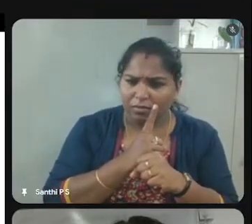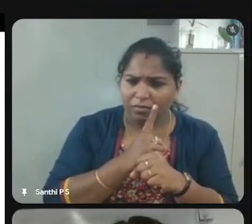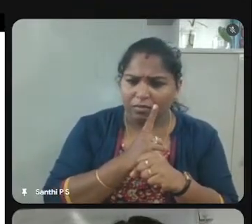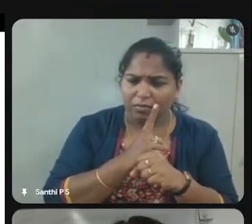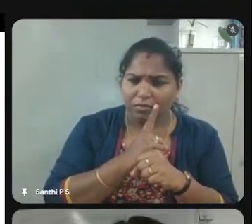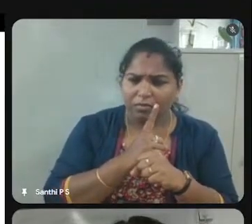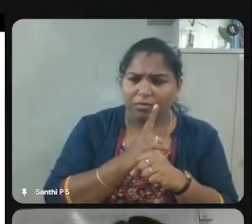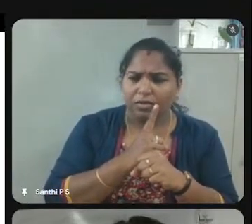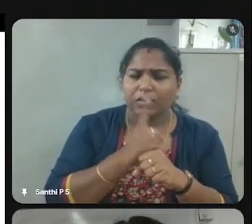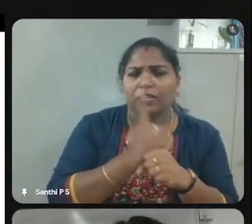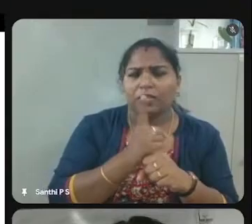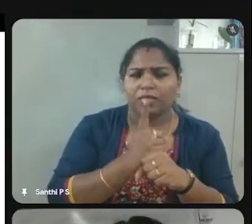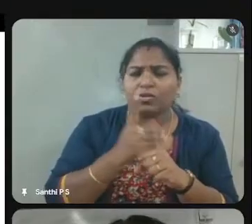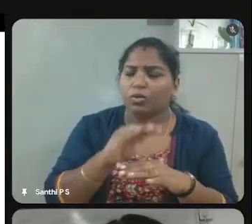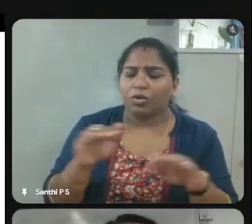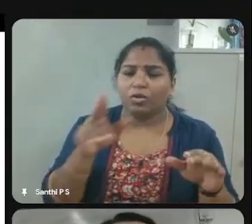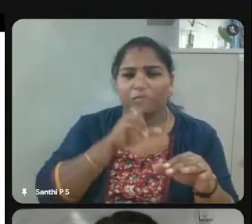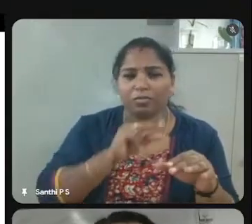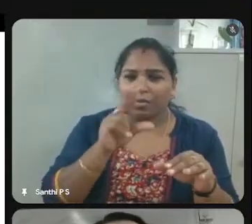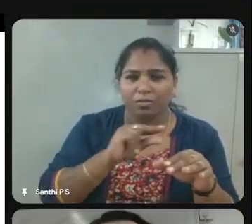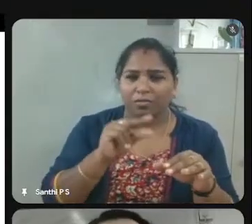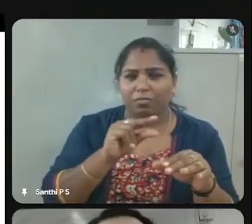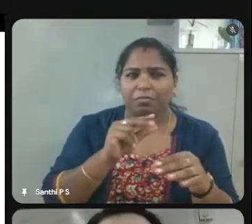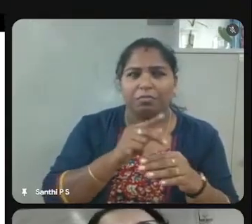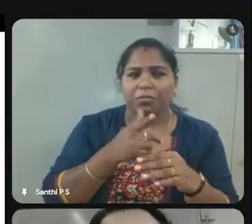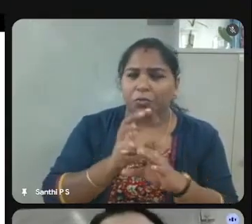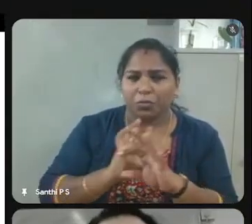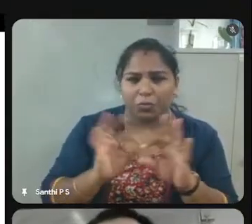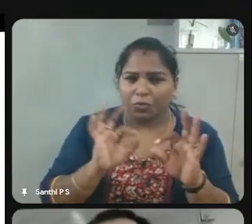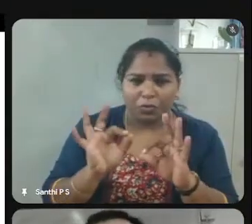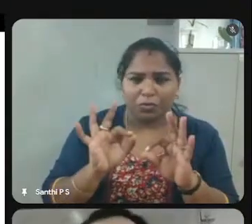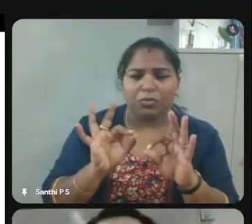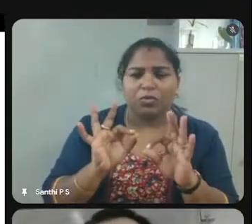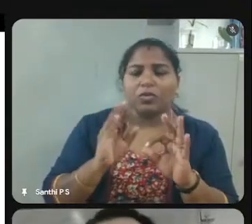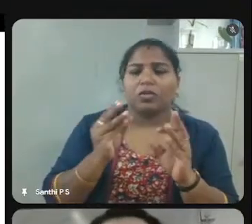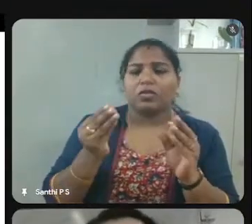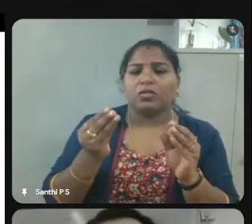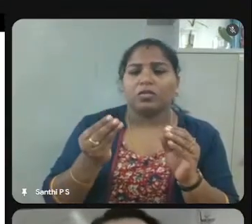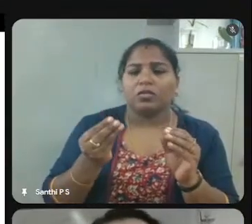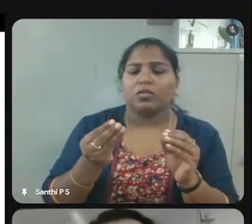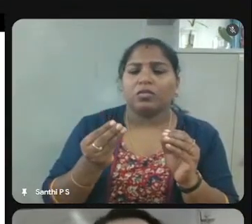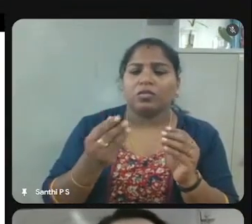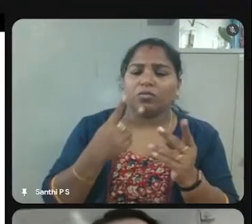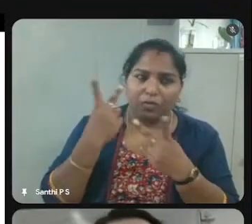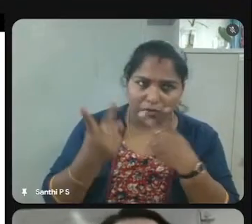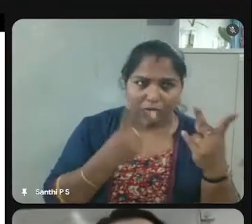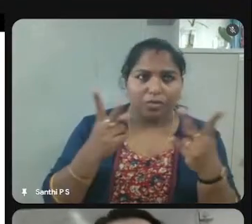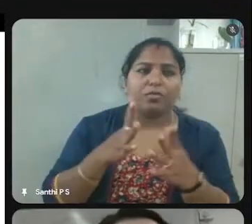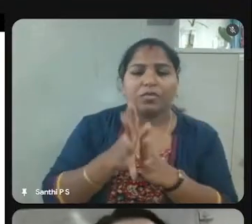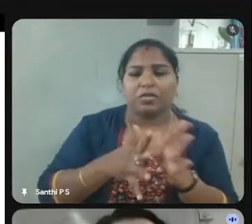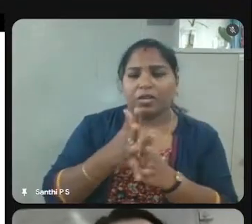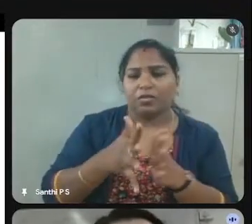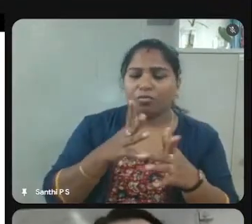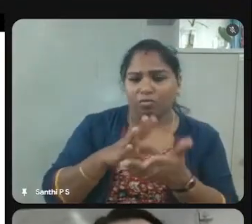അങ്ങനെ പറയിക്കുന്ന ഒരു ഇതില്ല. കാരണം കുറച്ച് കുട്ടികൾ പറയുന്നു, കുറച്ച് കുട്ടികൾ പറയാത്തപ്പോ മോസ്റ്റ്ലി വിഷ്വൽ ആൻഡ് സൈൻ ആണ് അവിടെ